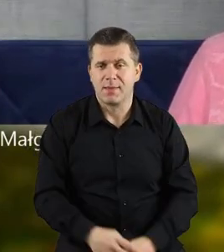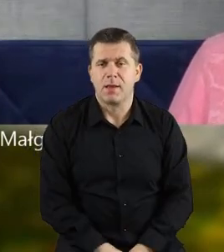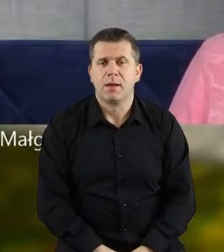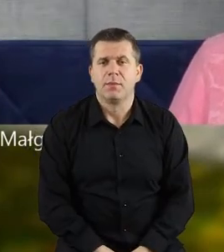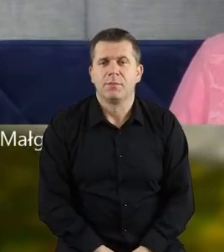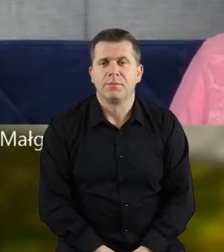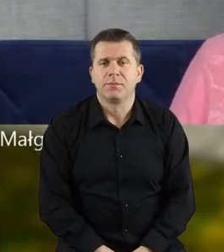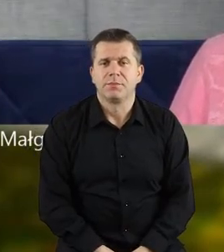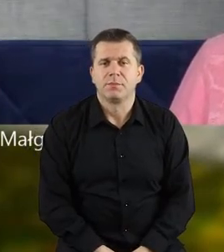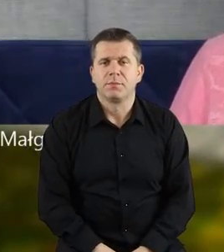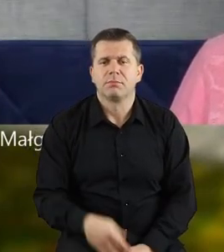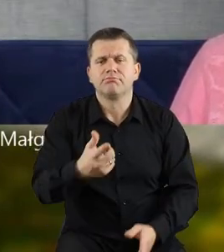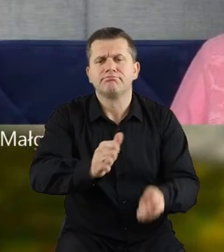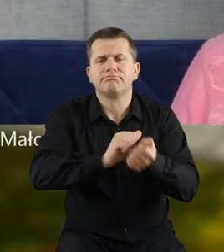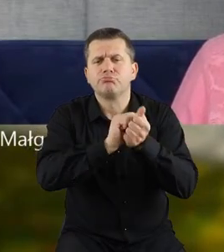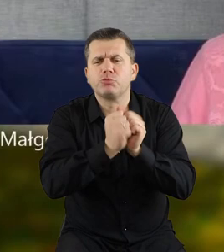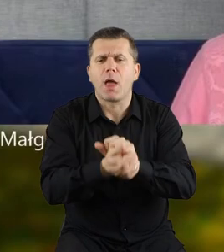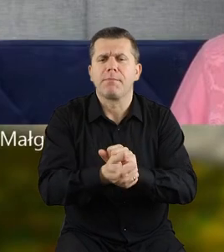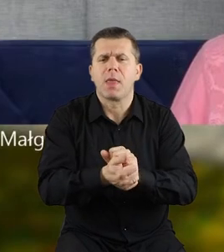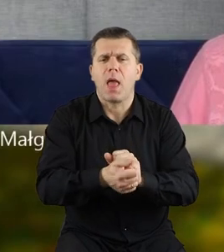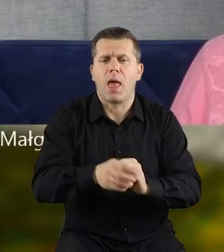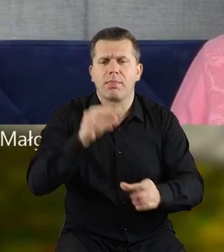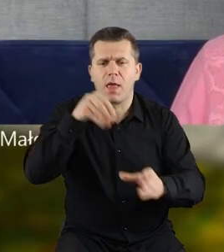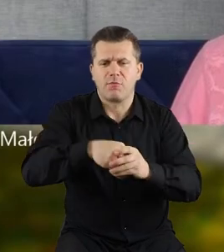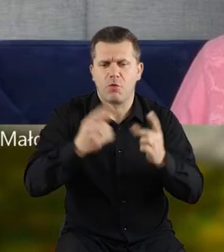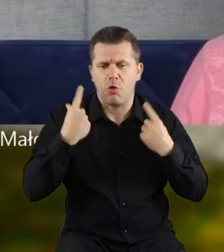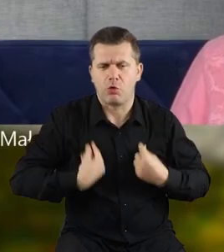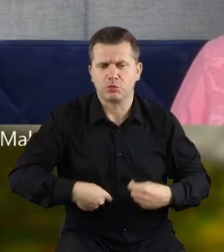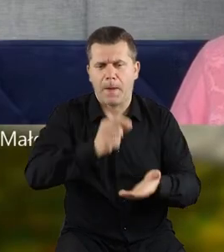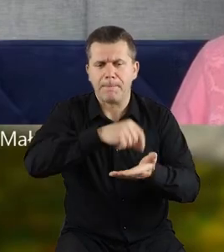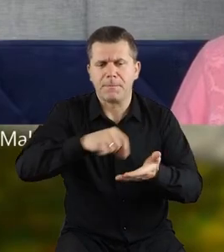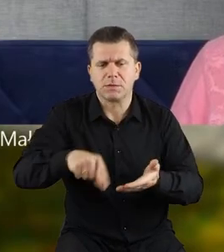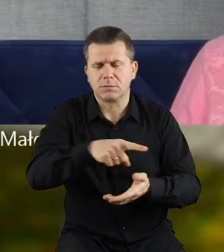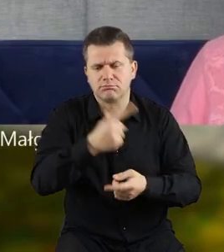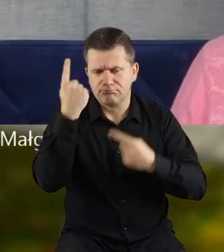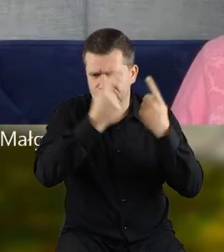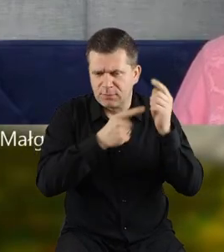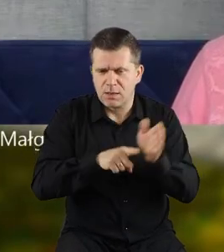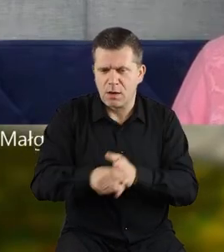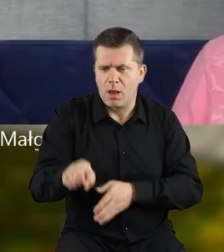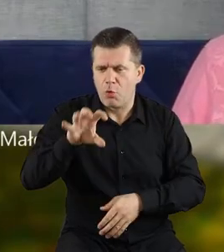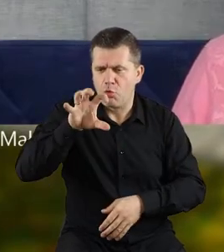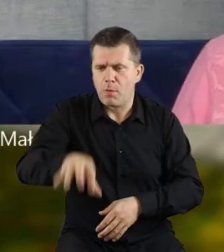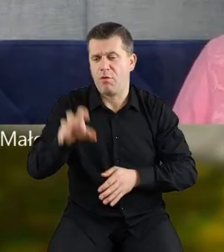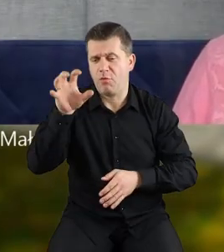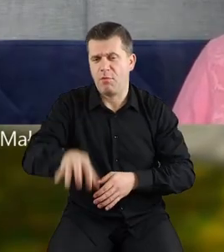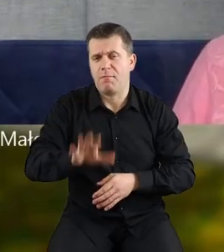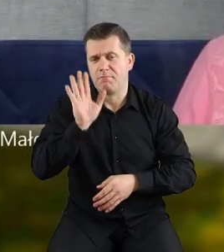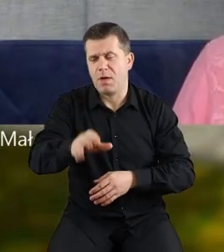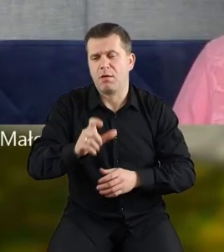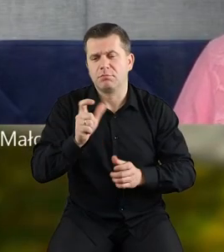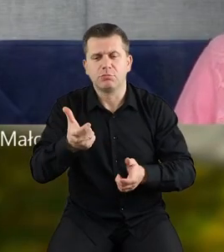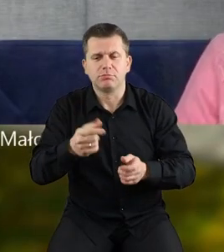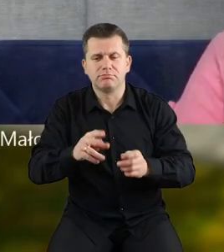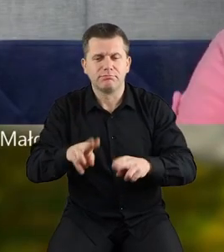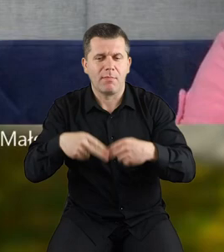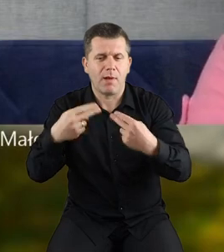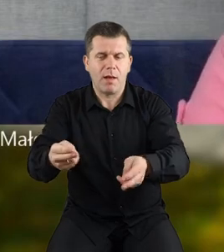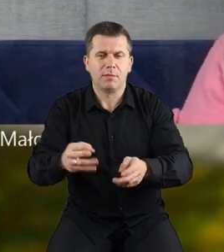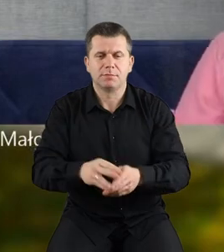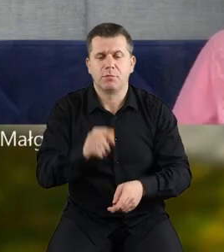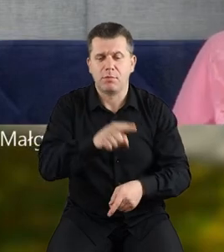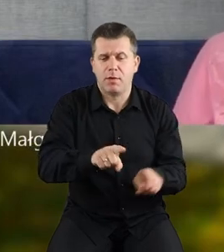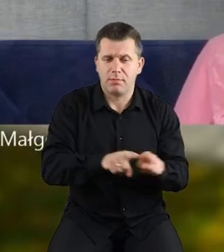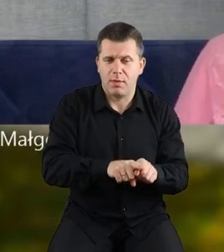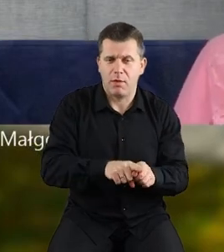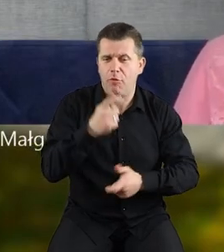Jaka przemiana następuje w pisarzu, który stwierdza, że dla tej grupy też mam coś do powiedzenia i dla tej